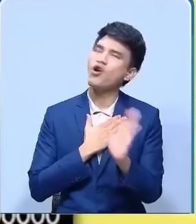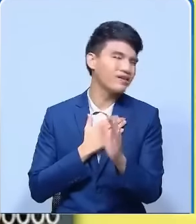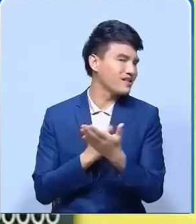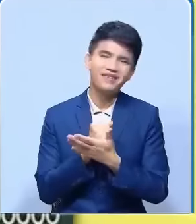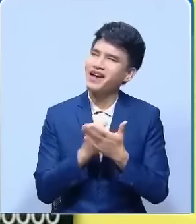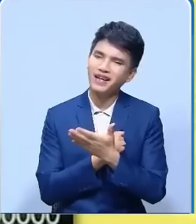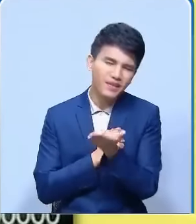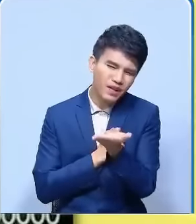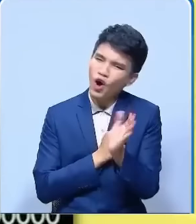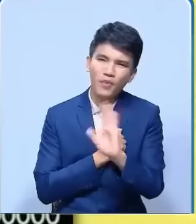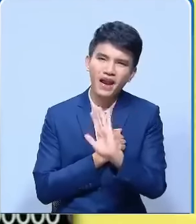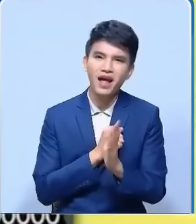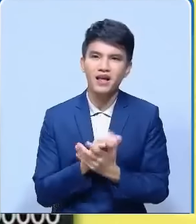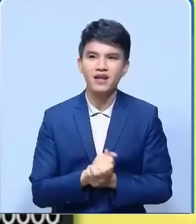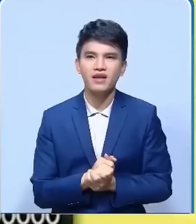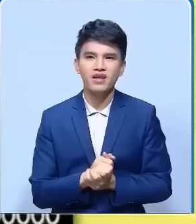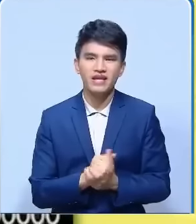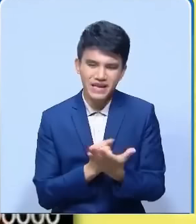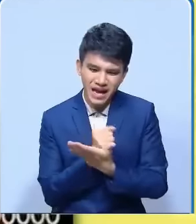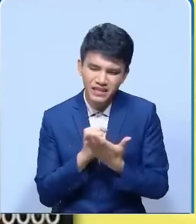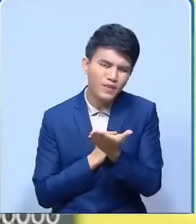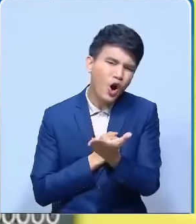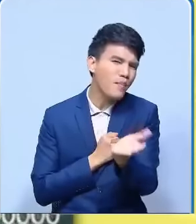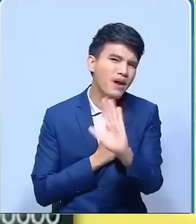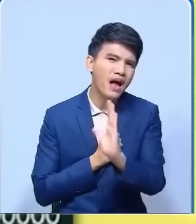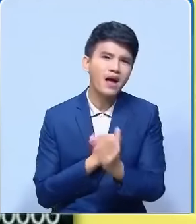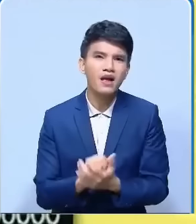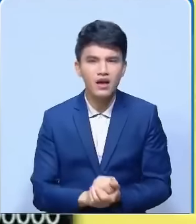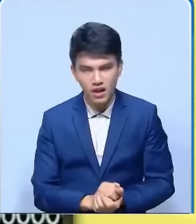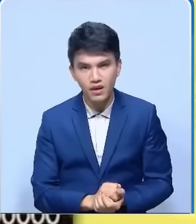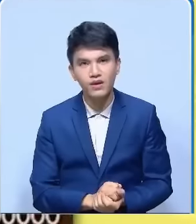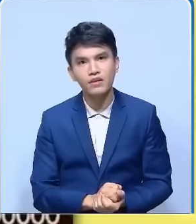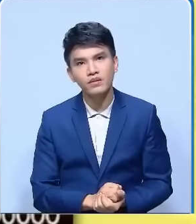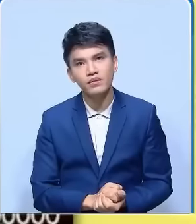ขอนะเรื่องยาไม่ต้องมาข อดูลูกพี่